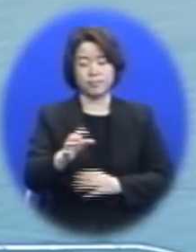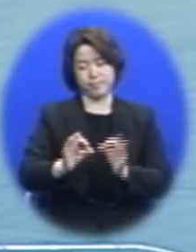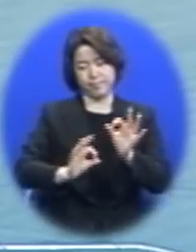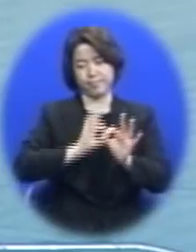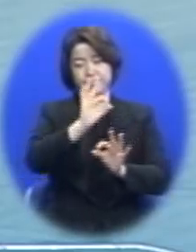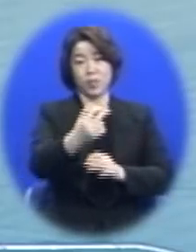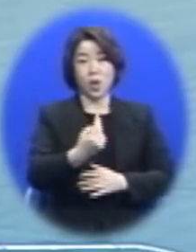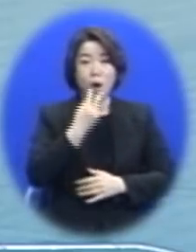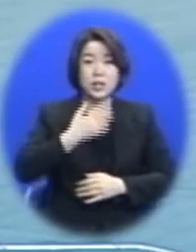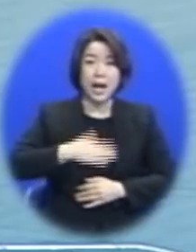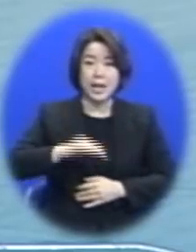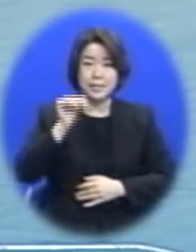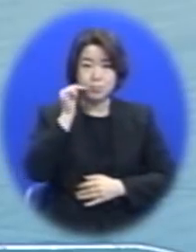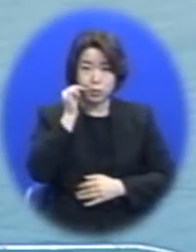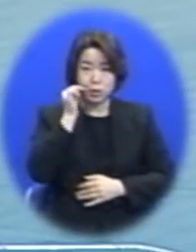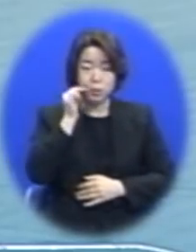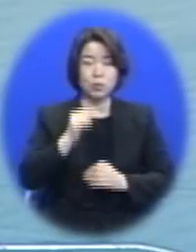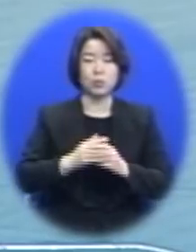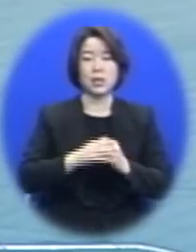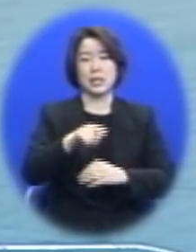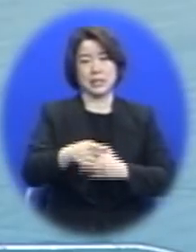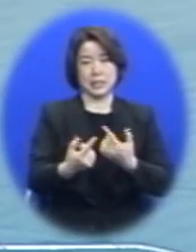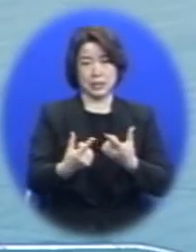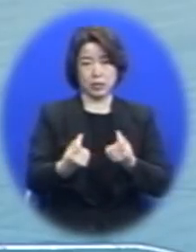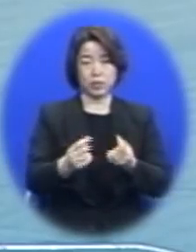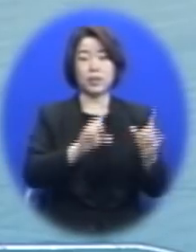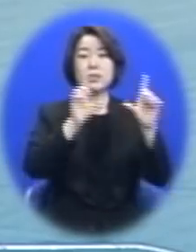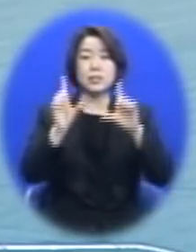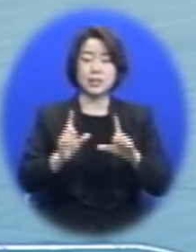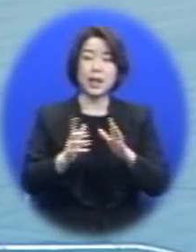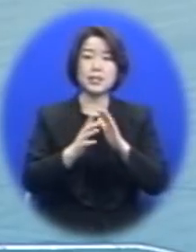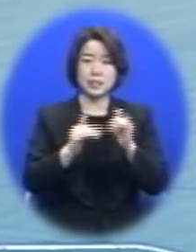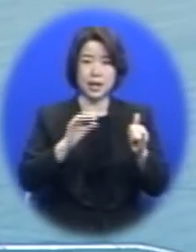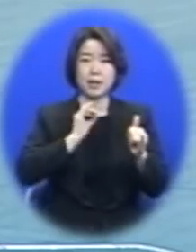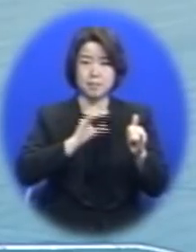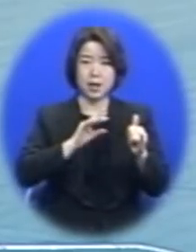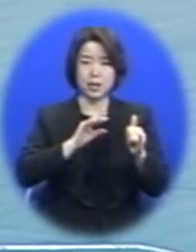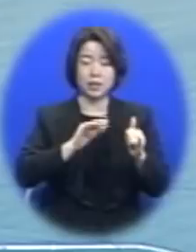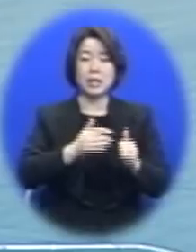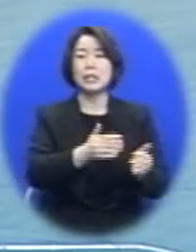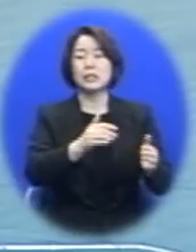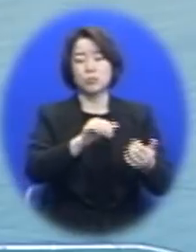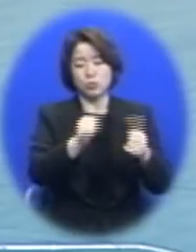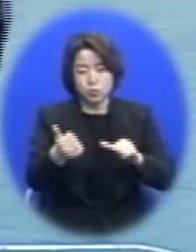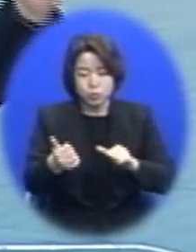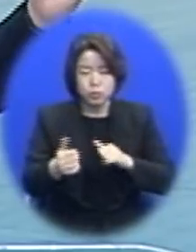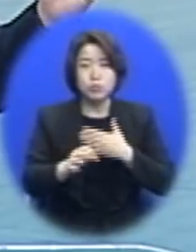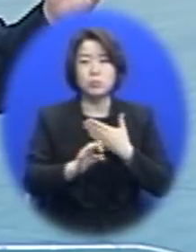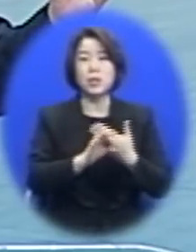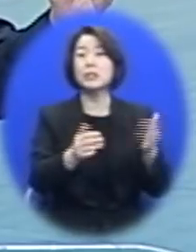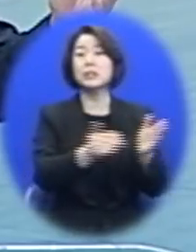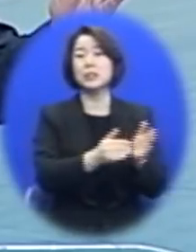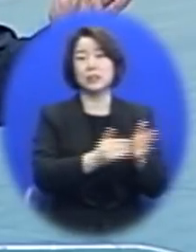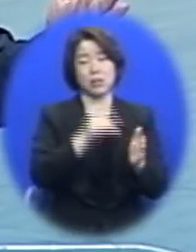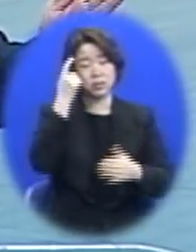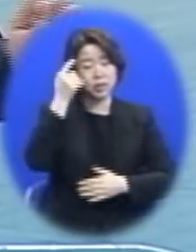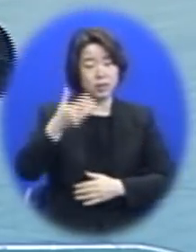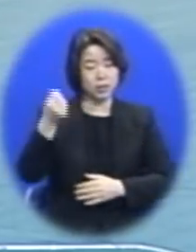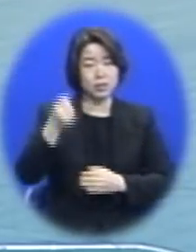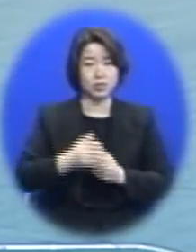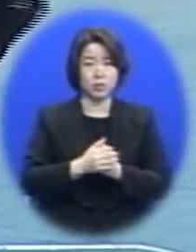못하고 그렇게 사는 사람들이나 그렇게 생각하는 겁니다 죽고 난 다음에는